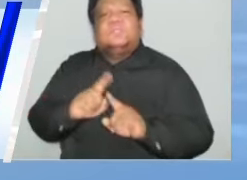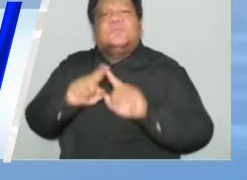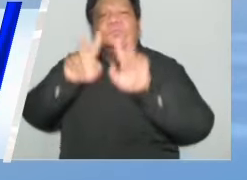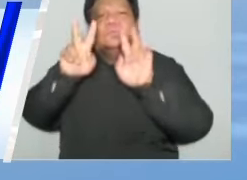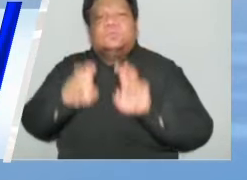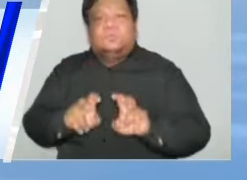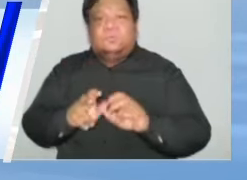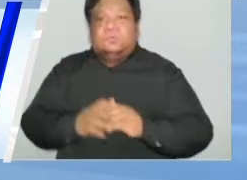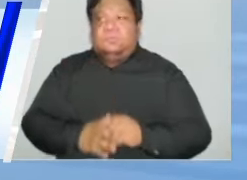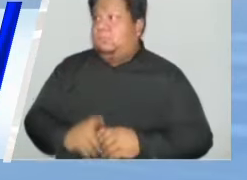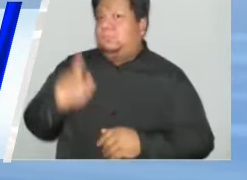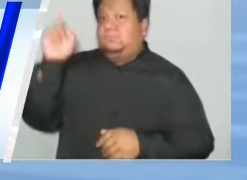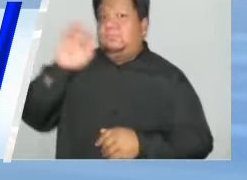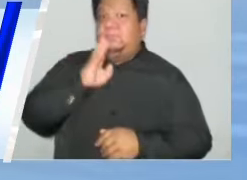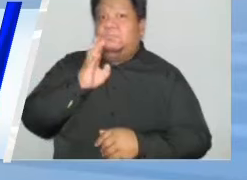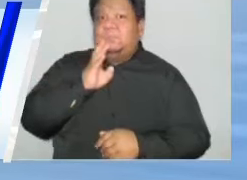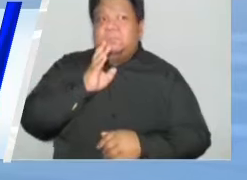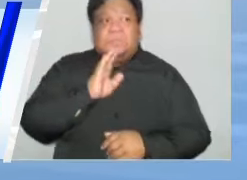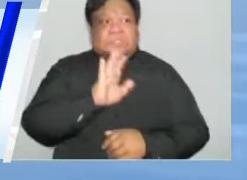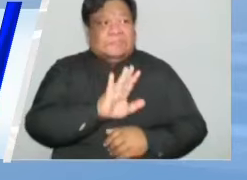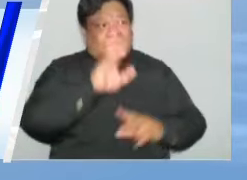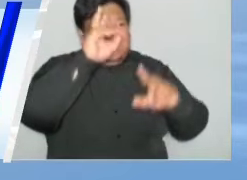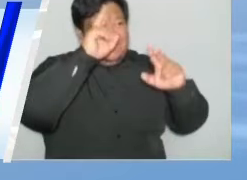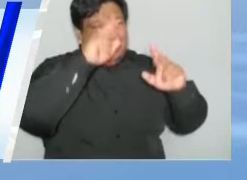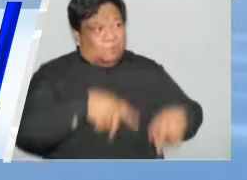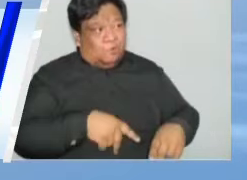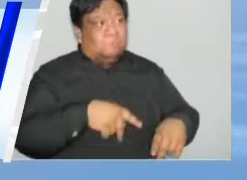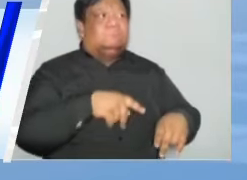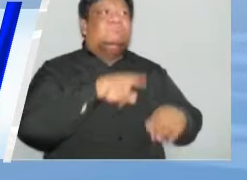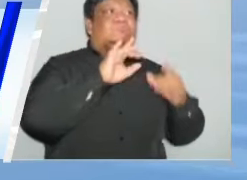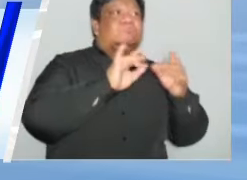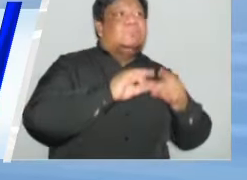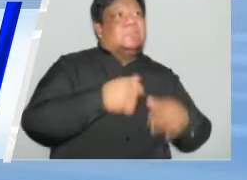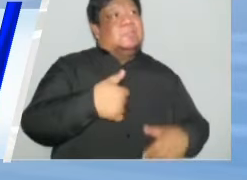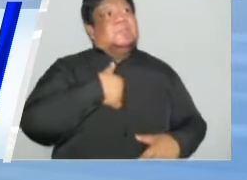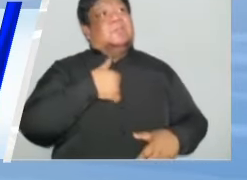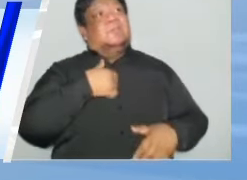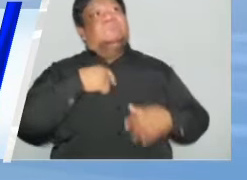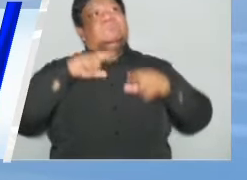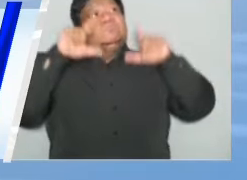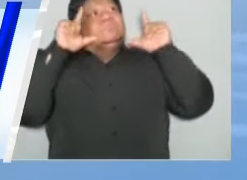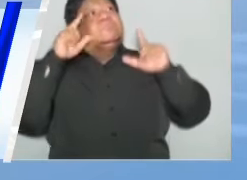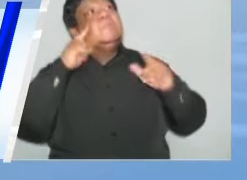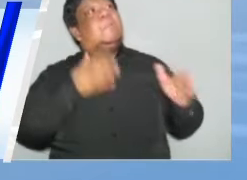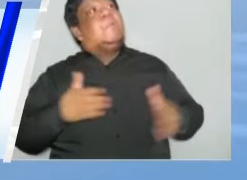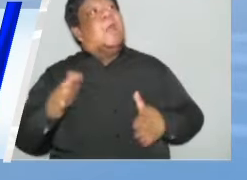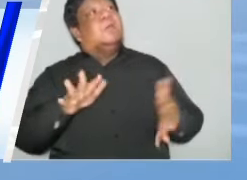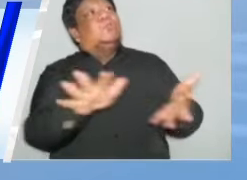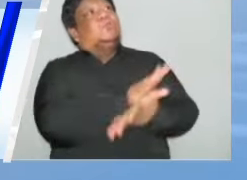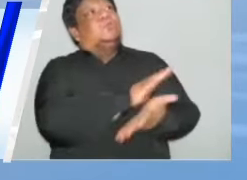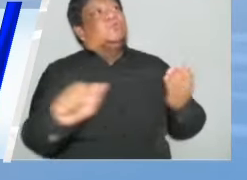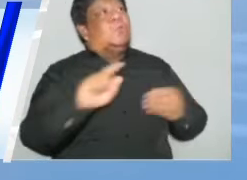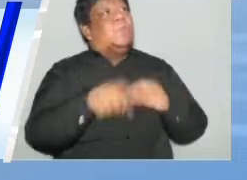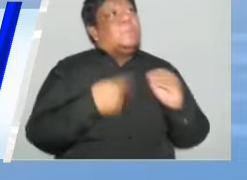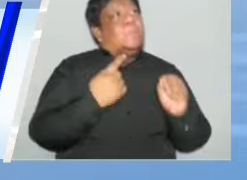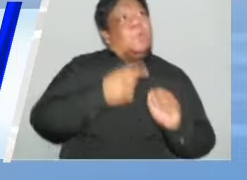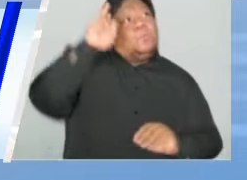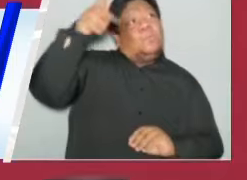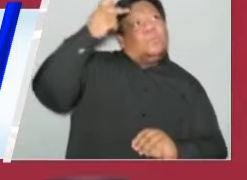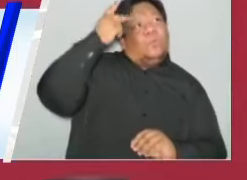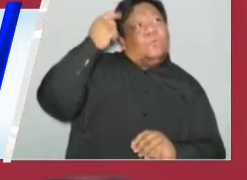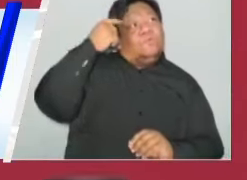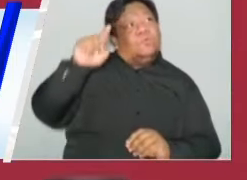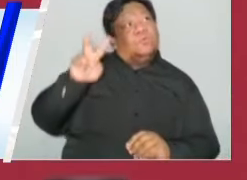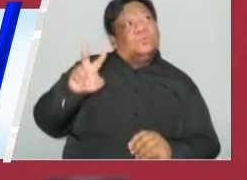accusations that I am plotting to destroy her because of alleged political ambitions for 2028